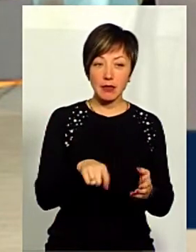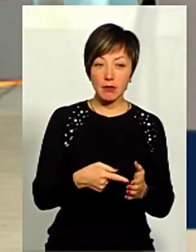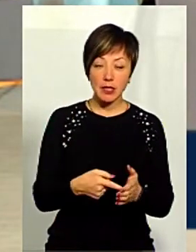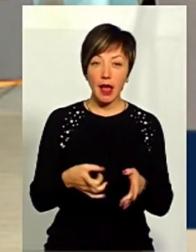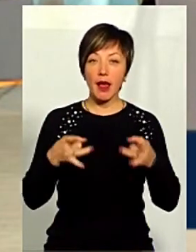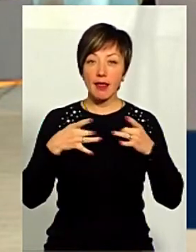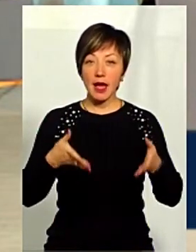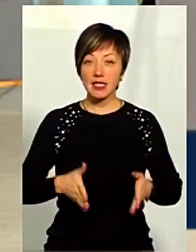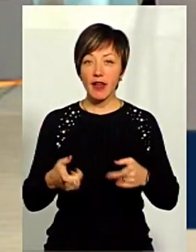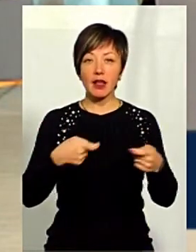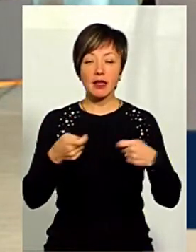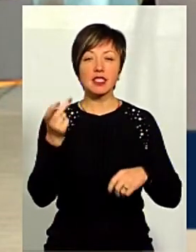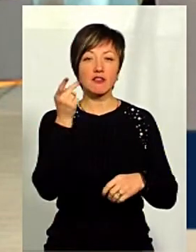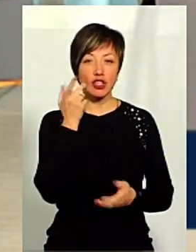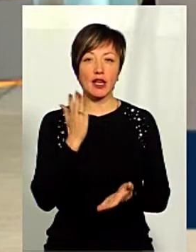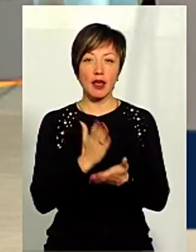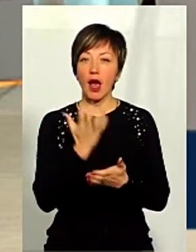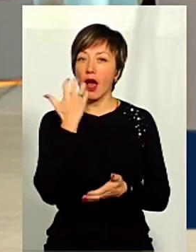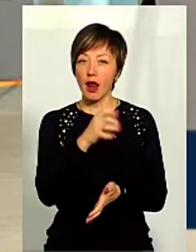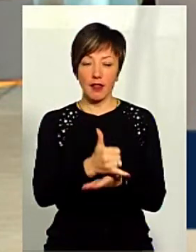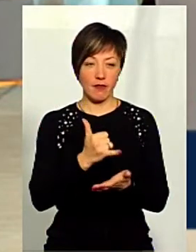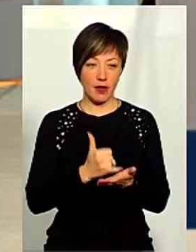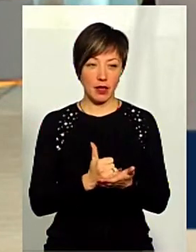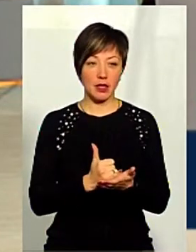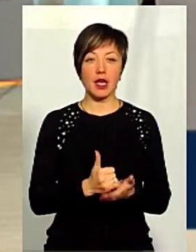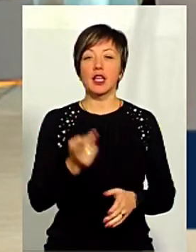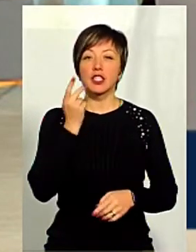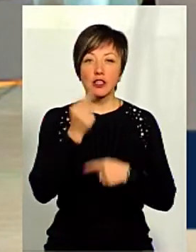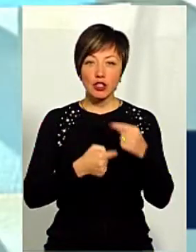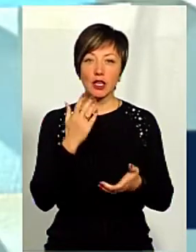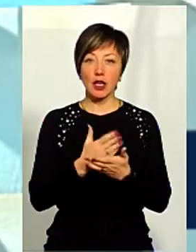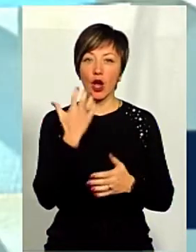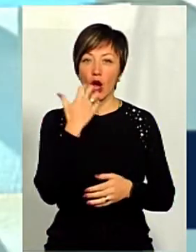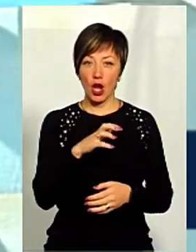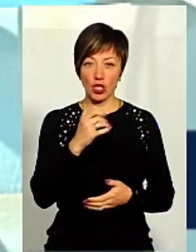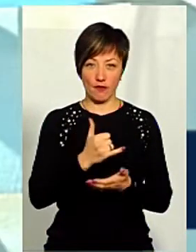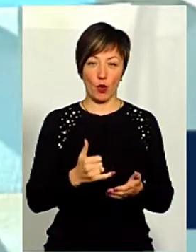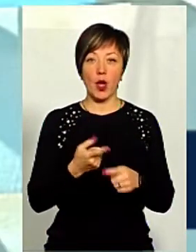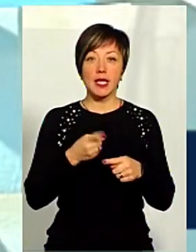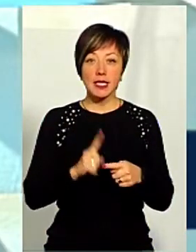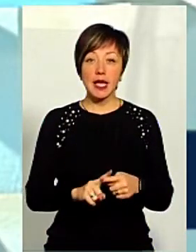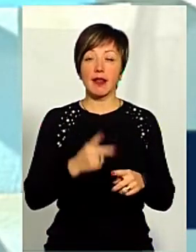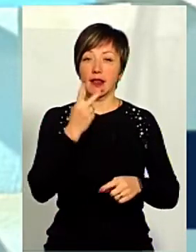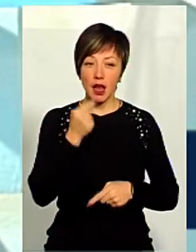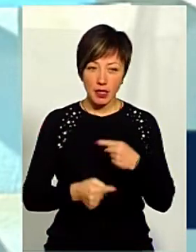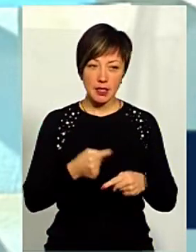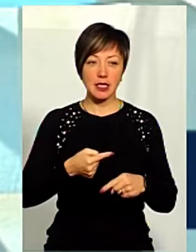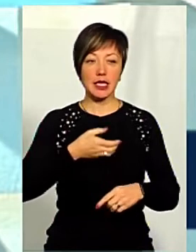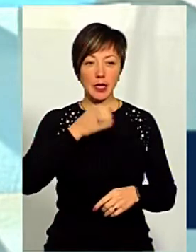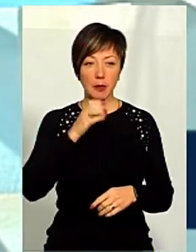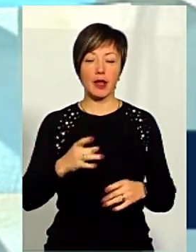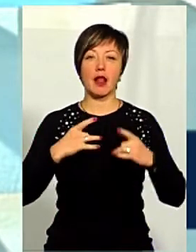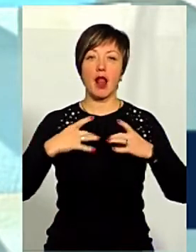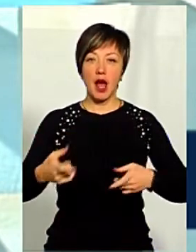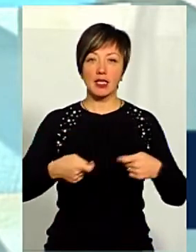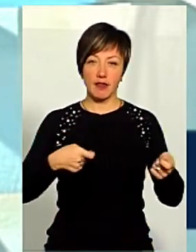на різдвяних ярмарках завжди є глінтвейн, да? Або завжди є гаряче вино. Через те, що це традиційний напій для